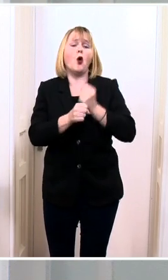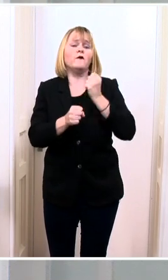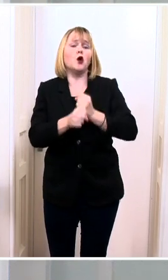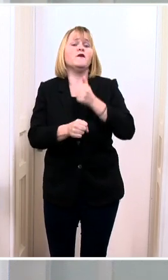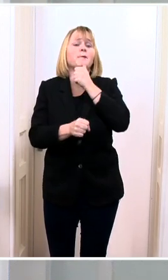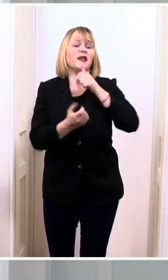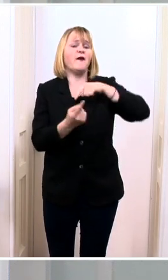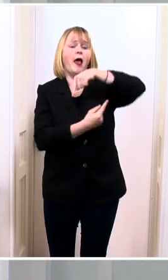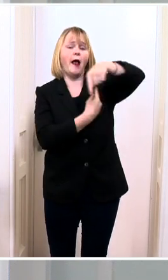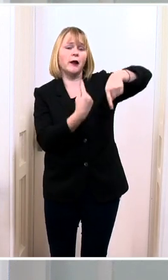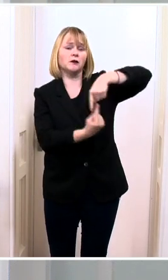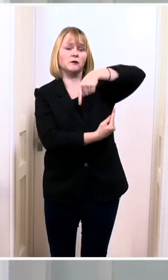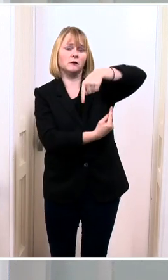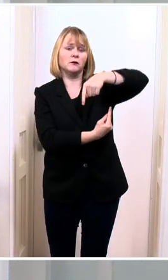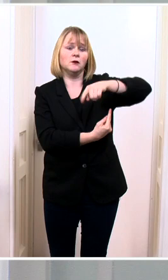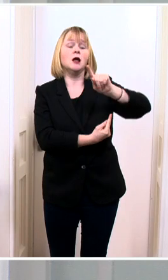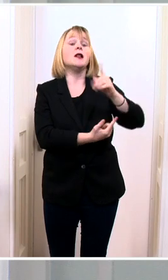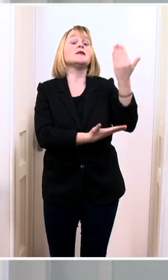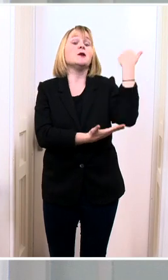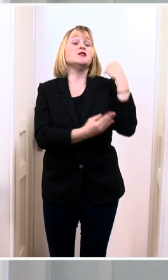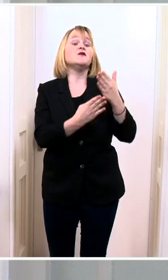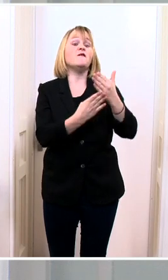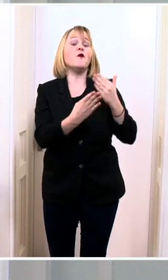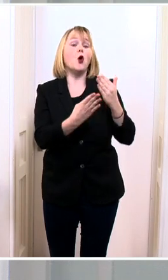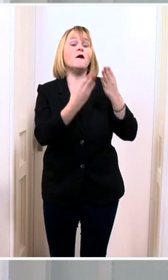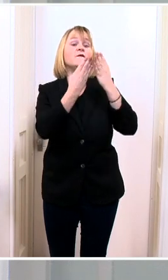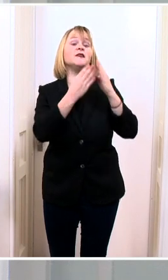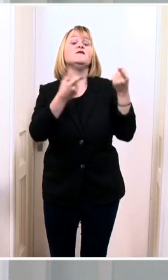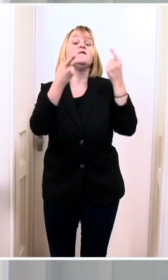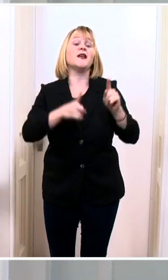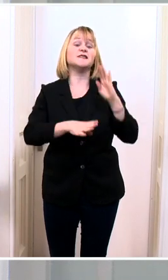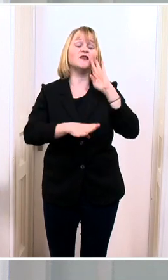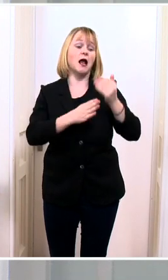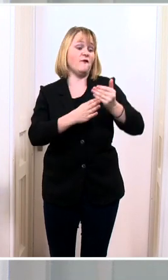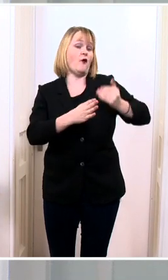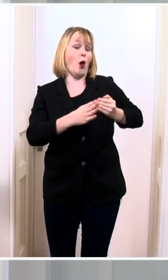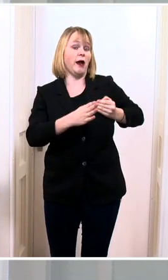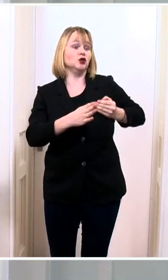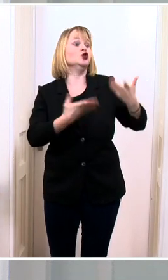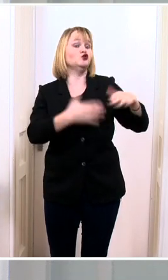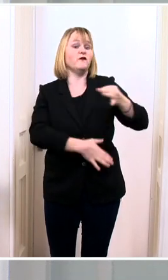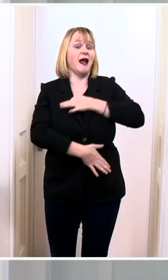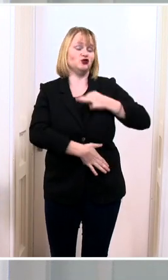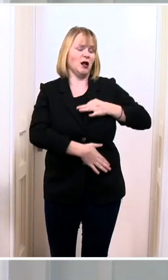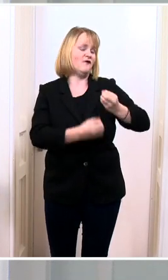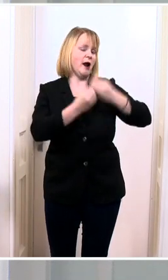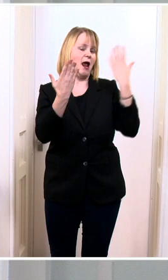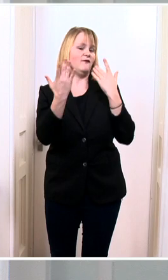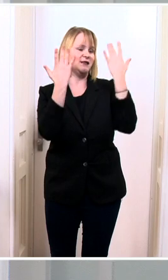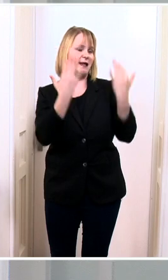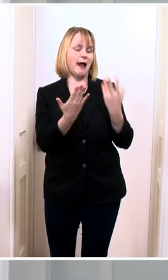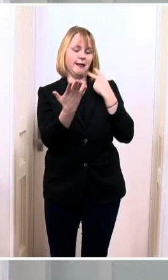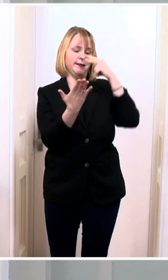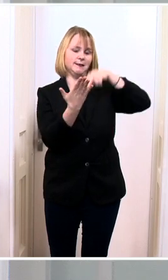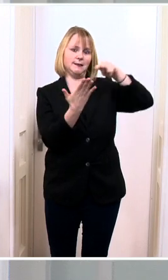Umfeld. Die Ansteckungen vor den Festtagen sprechen hier eine deutliche Sprache. Diese Gefahr einer